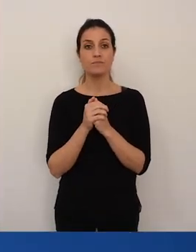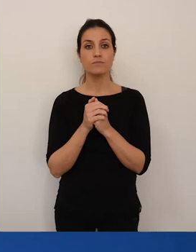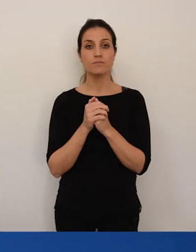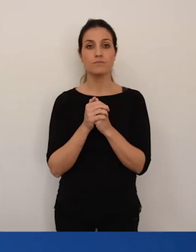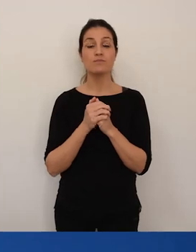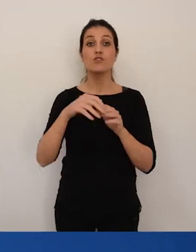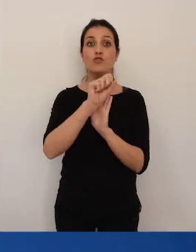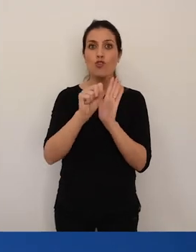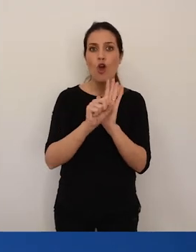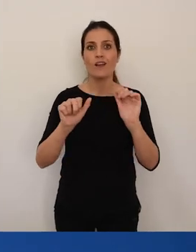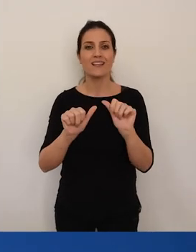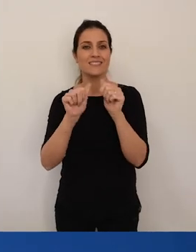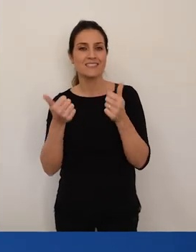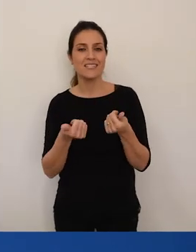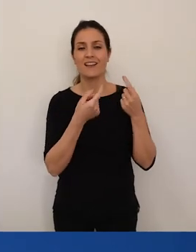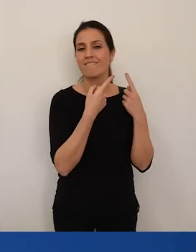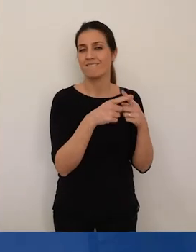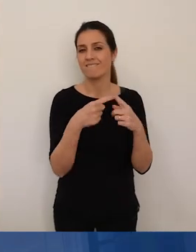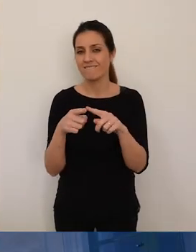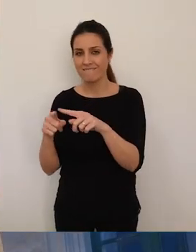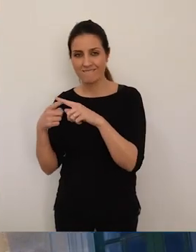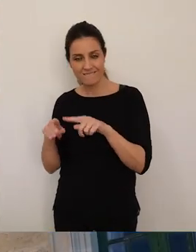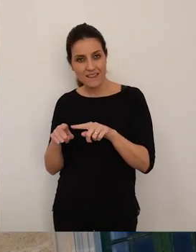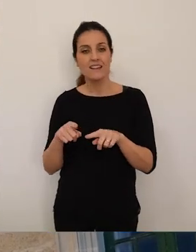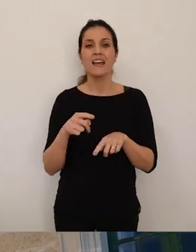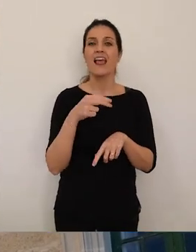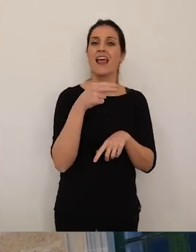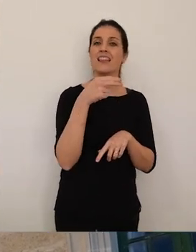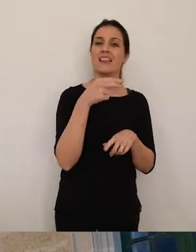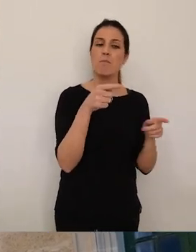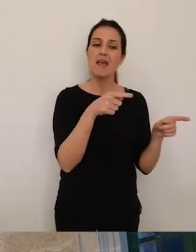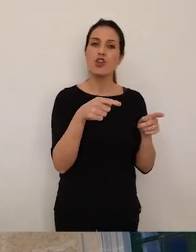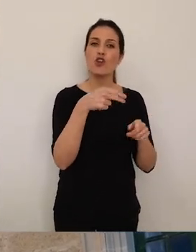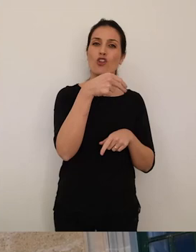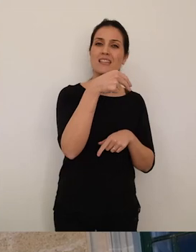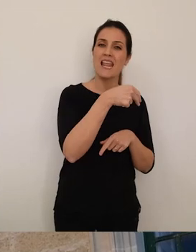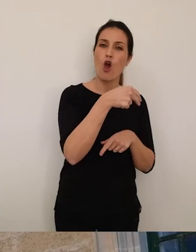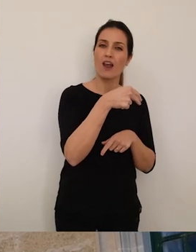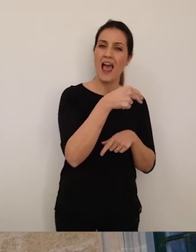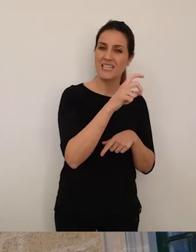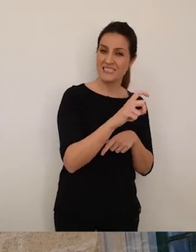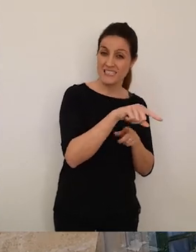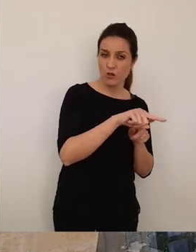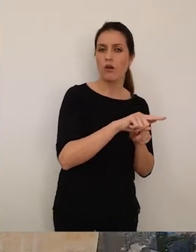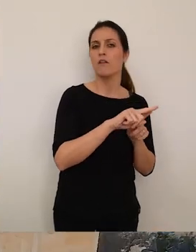È un ventaglio di epoche e stili differenti, scandito dal gusto neoclassico all'architettura cinquecentesca.